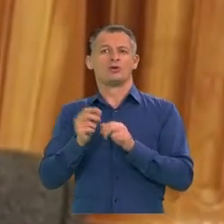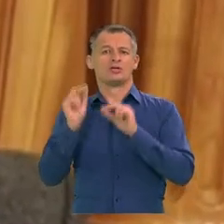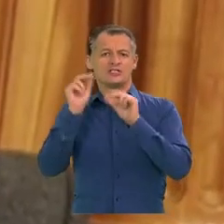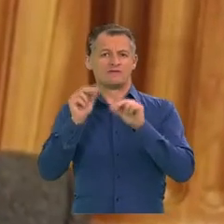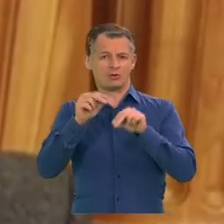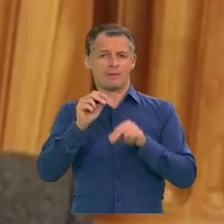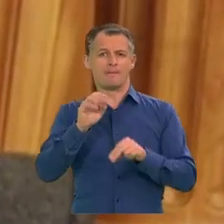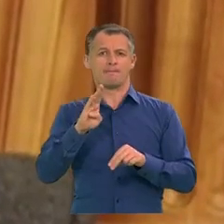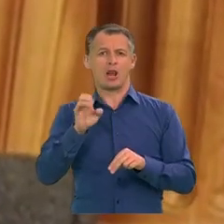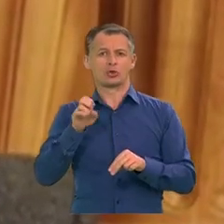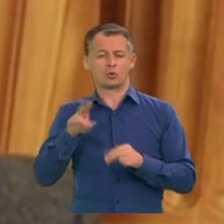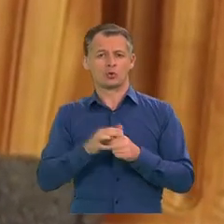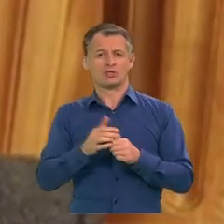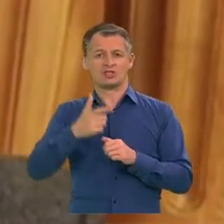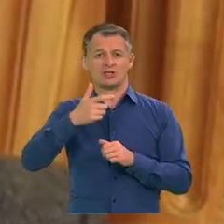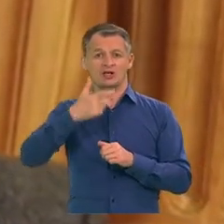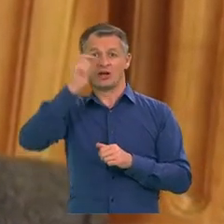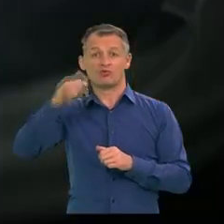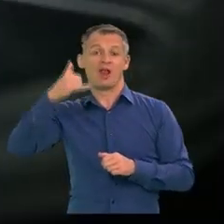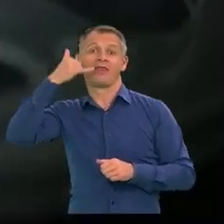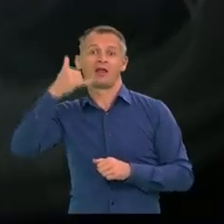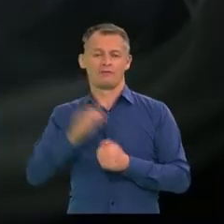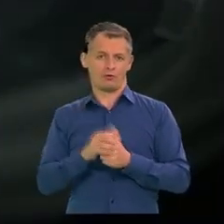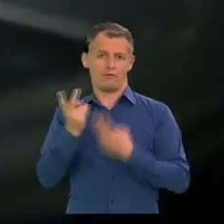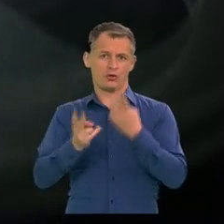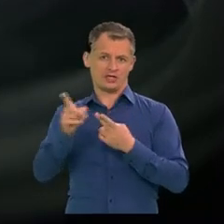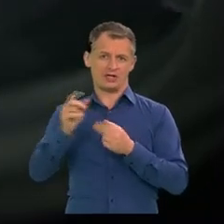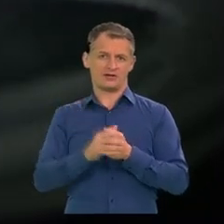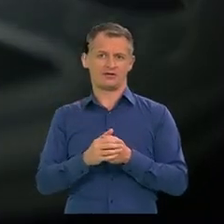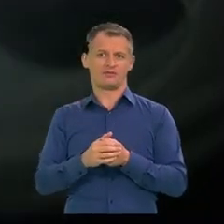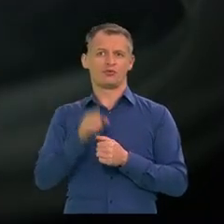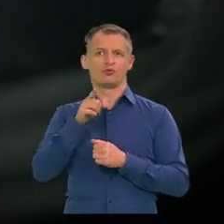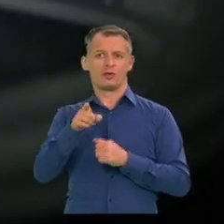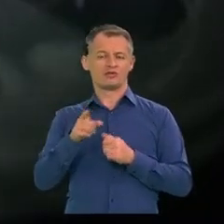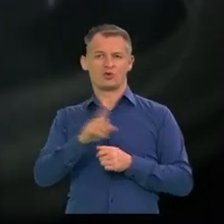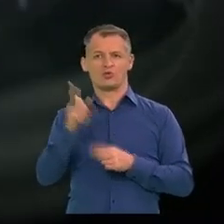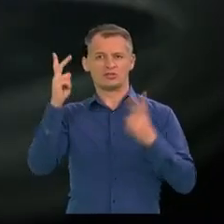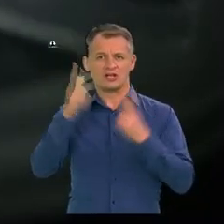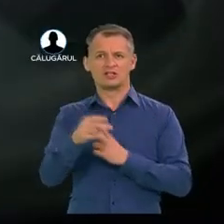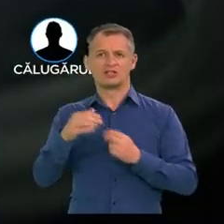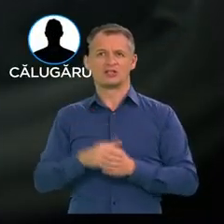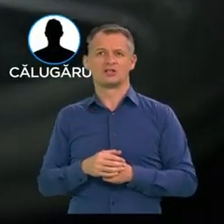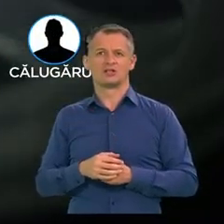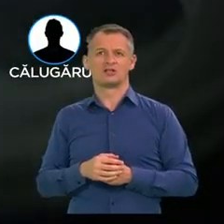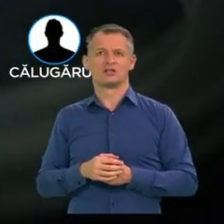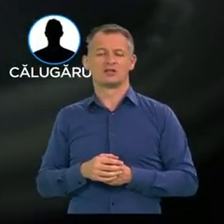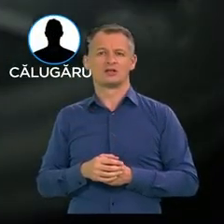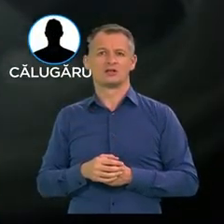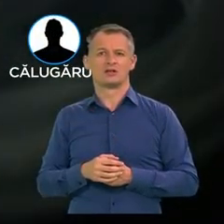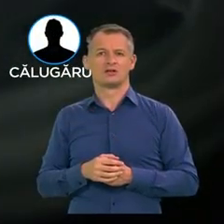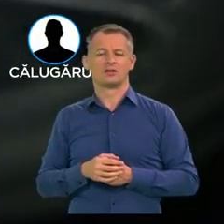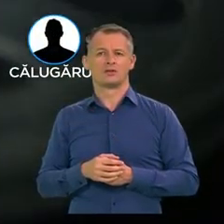când vorbeau amândoi și își trimiteau mesaje. Dumneavoastră nu înțelegeți că m-aș